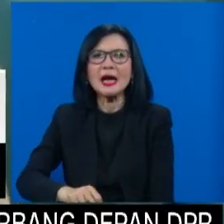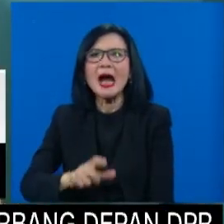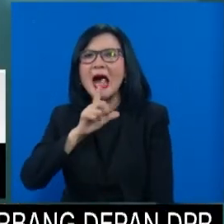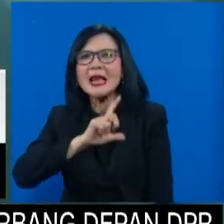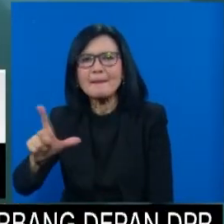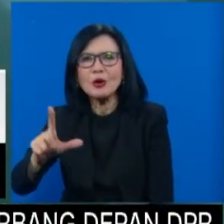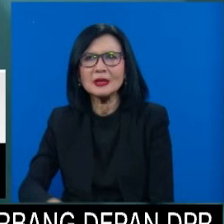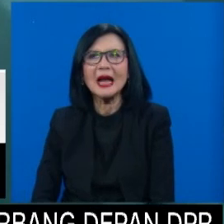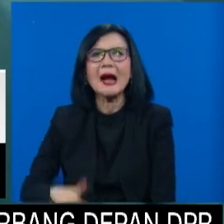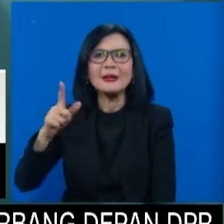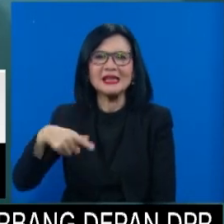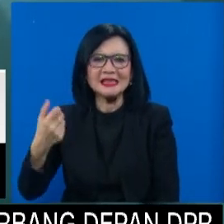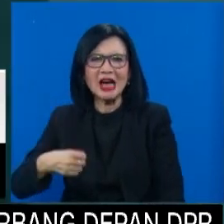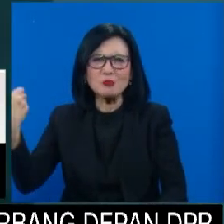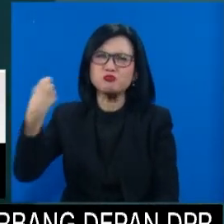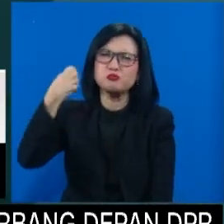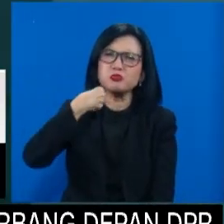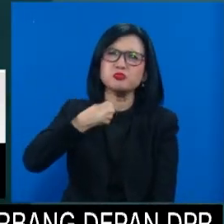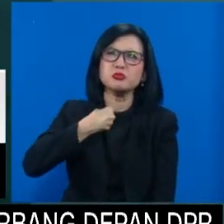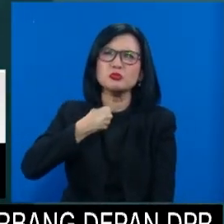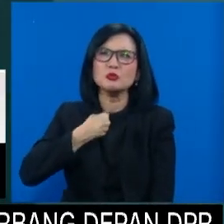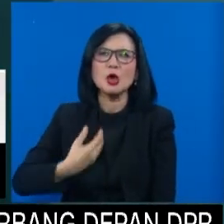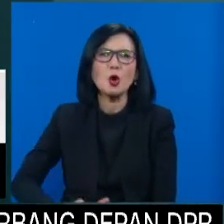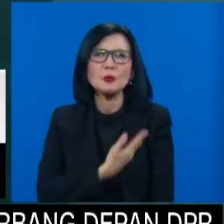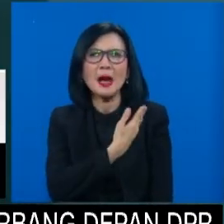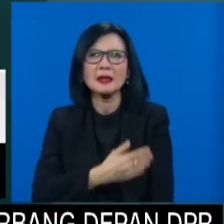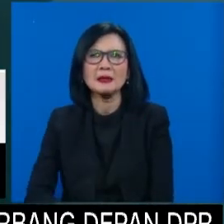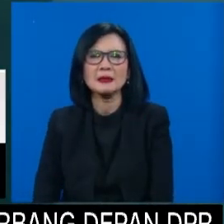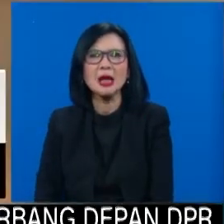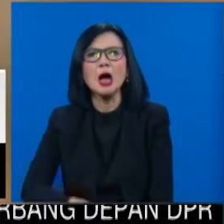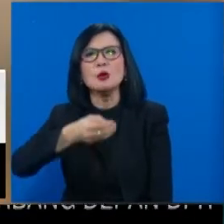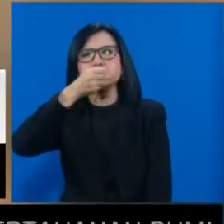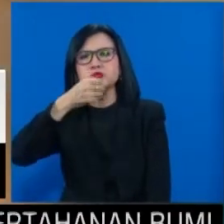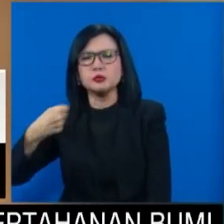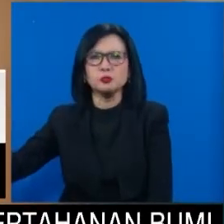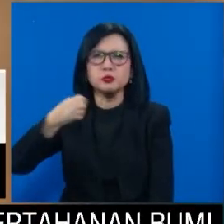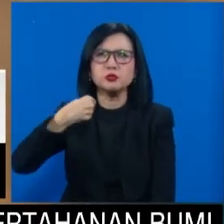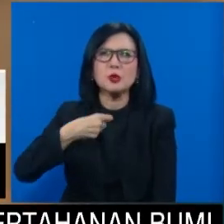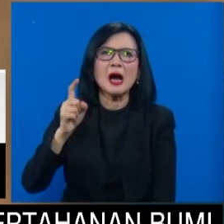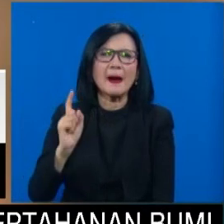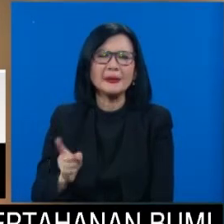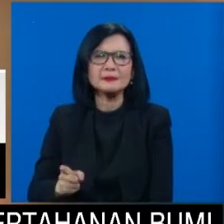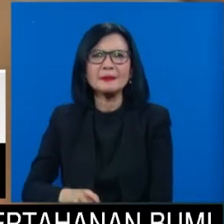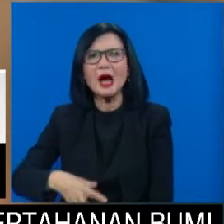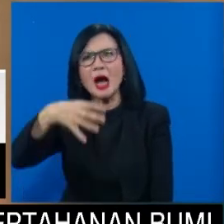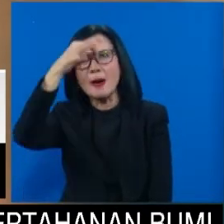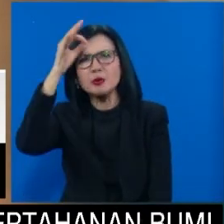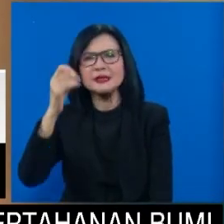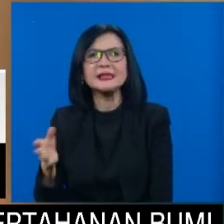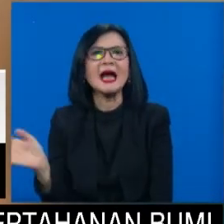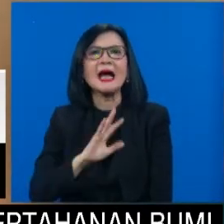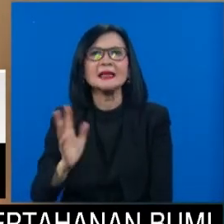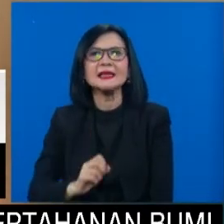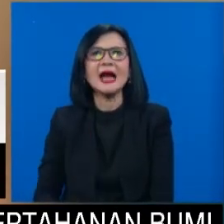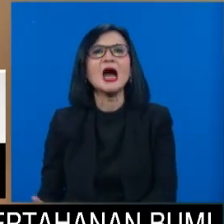dan menganiaya Riri Aprilia Kartini. Penganiayaan dan penyekapan ini diduga karena Brigadir IR tidak merestui hubungan